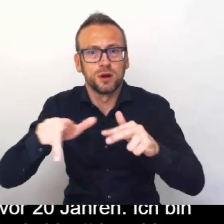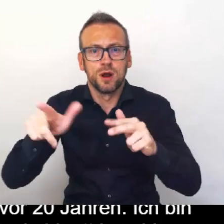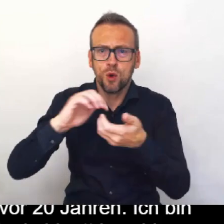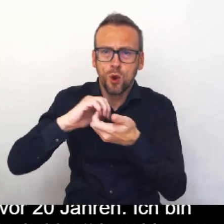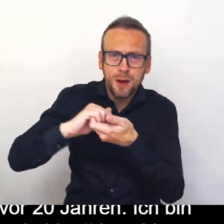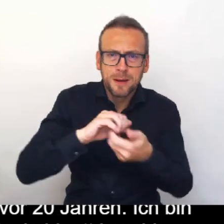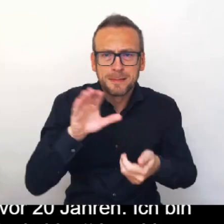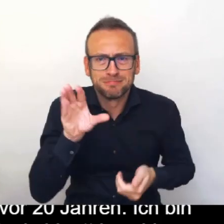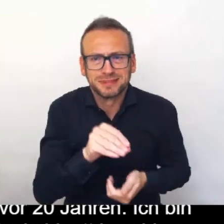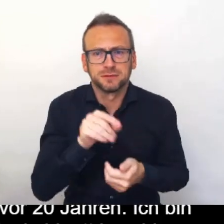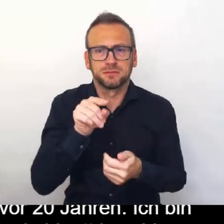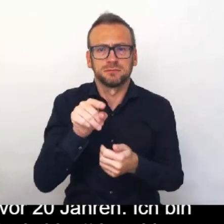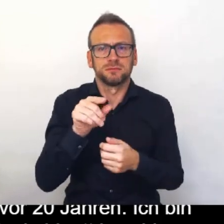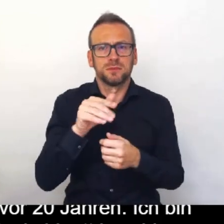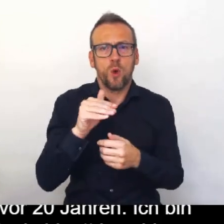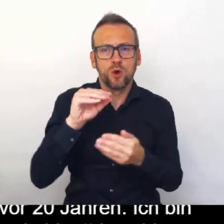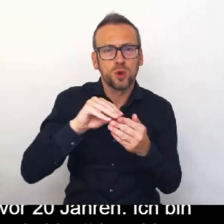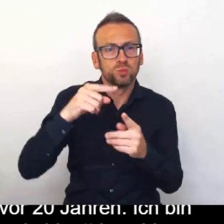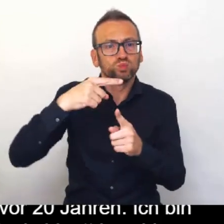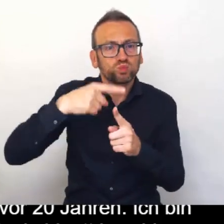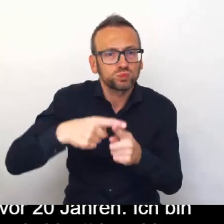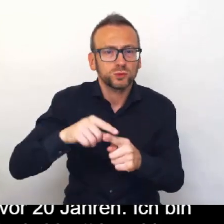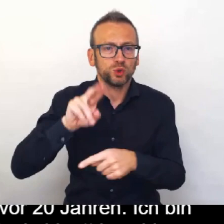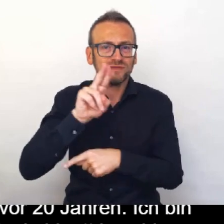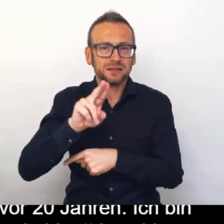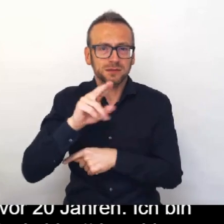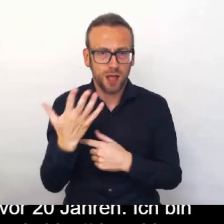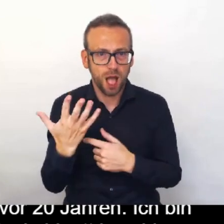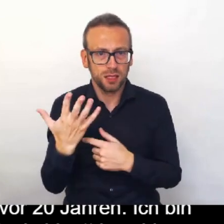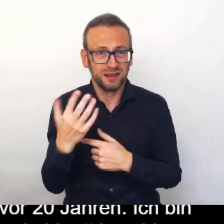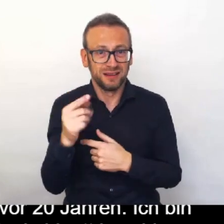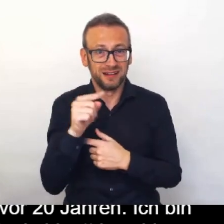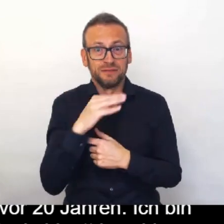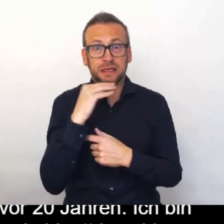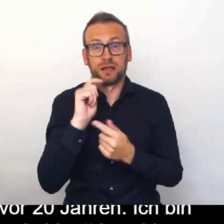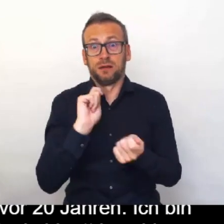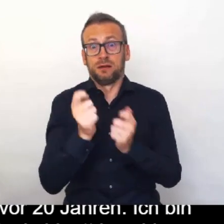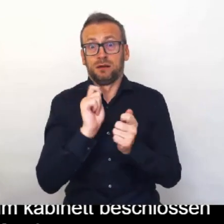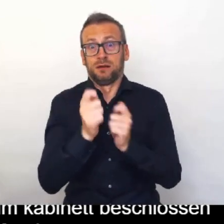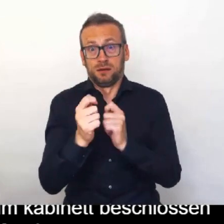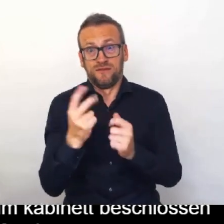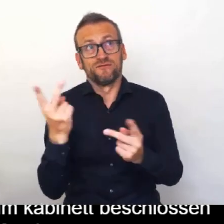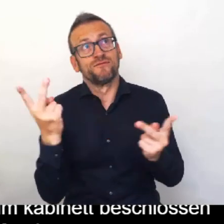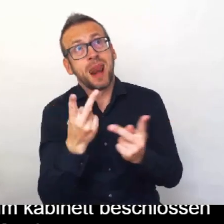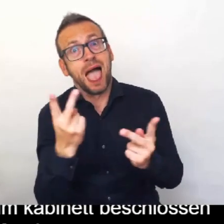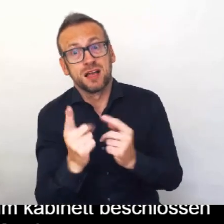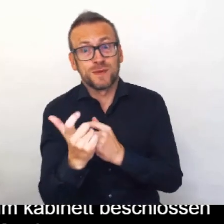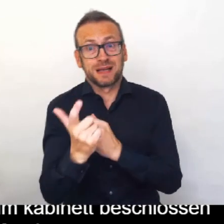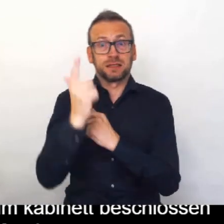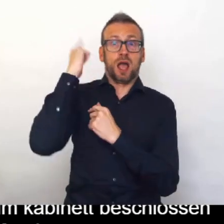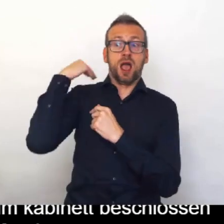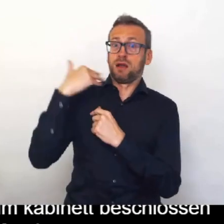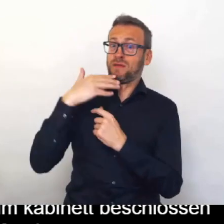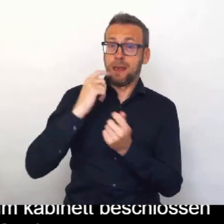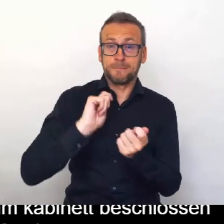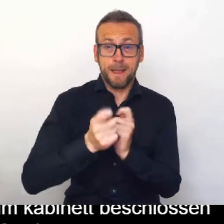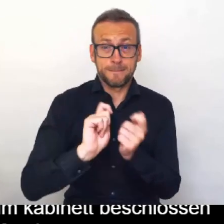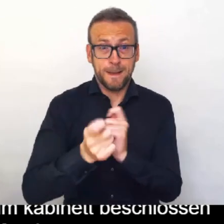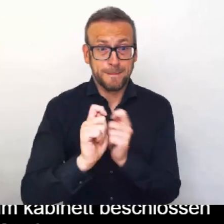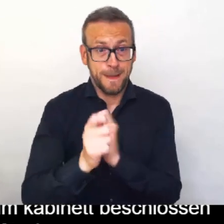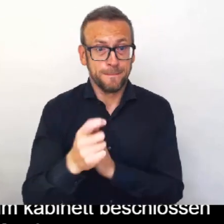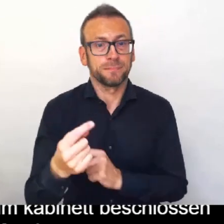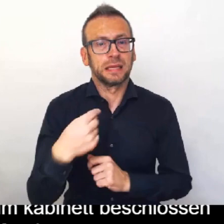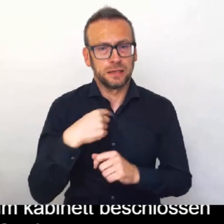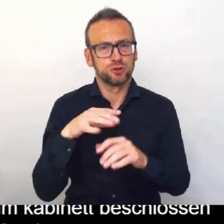Staatskanzlei. Und Sie sehen einen stolzen, zufriedenen Wissenschaftsminister, weil wir in der Tat jetzt die Eckpunkte auf den Weg gebracht haben.